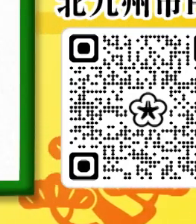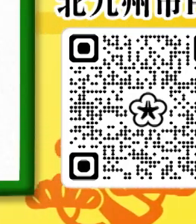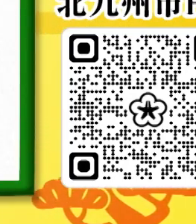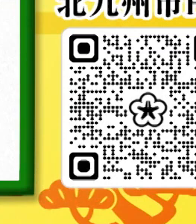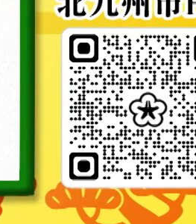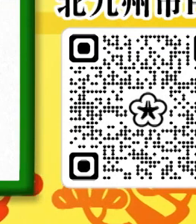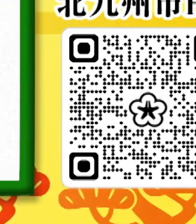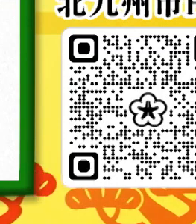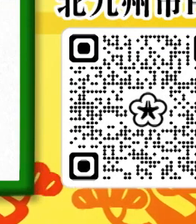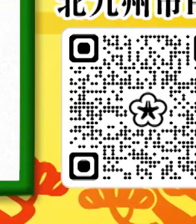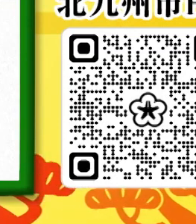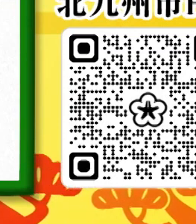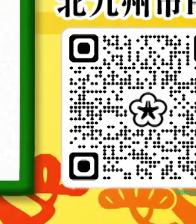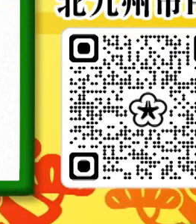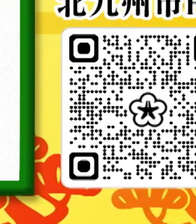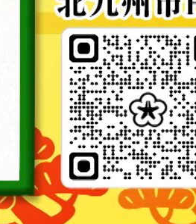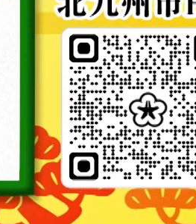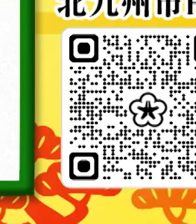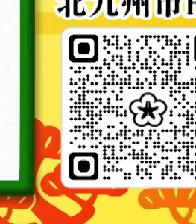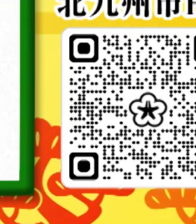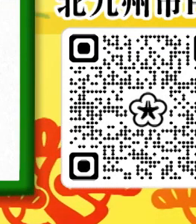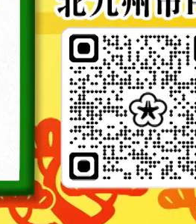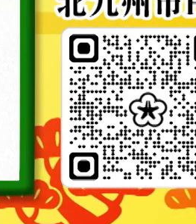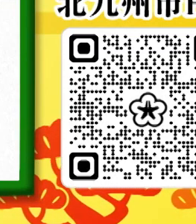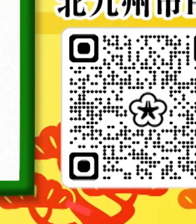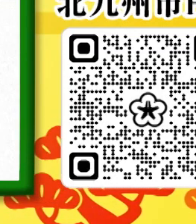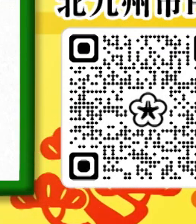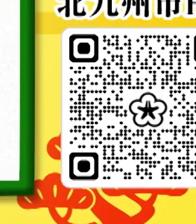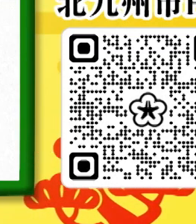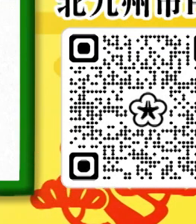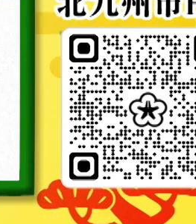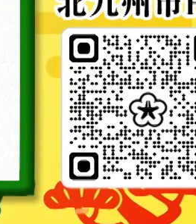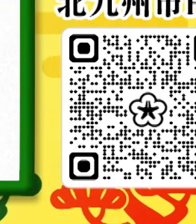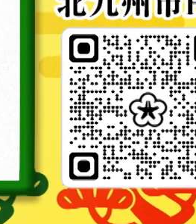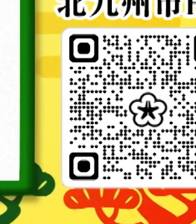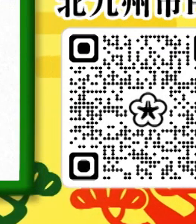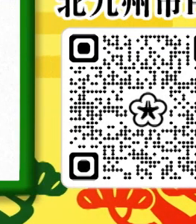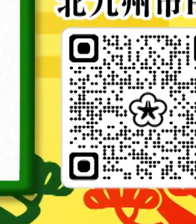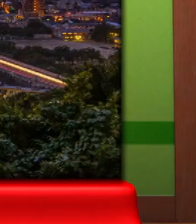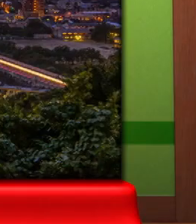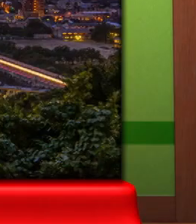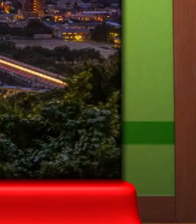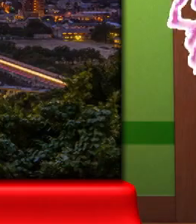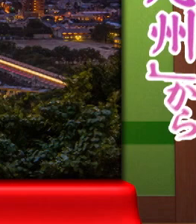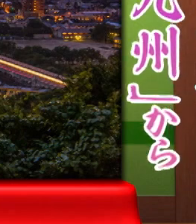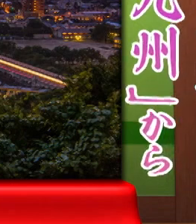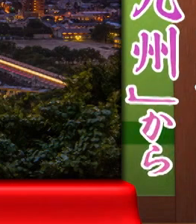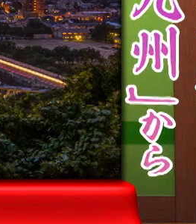のワクチン接種、予診票への事前記入をお忘れなく。